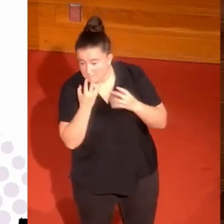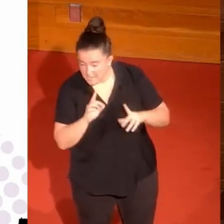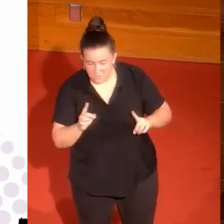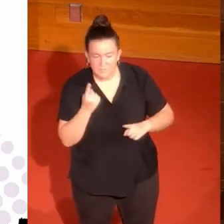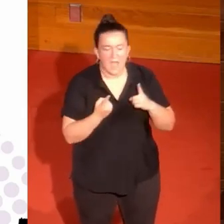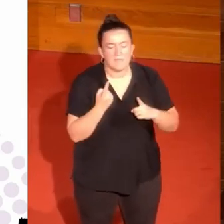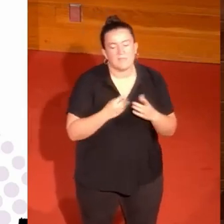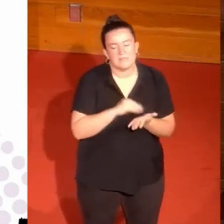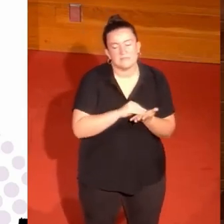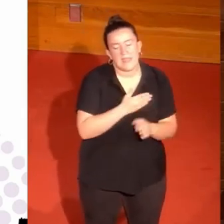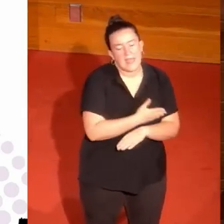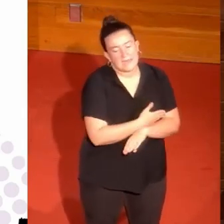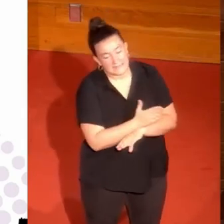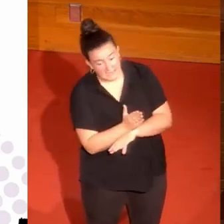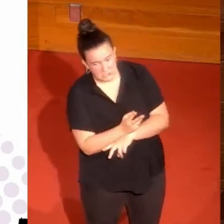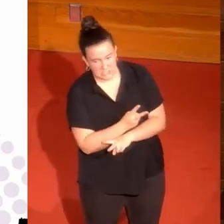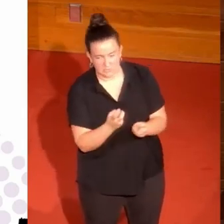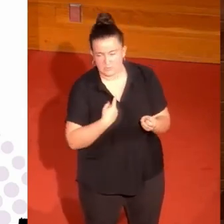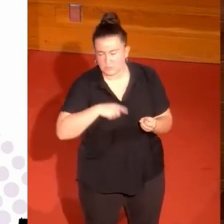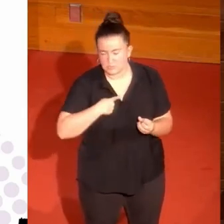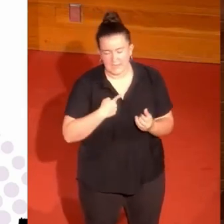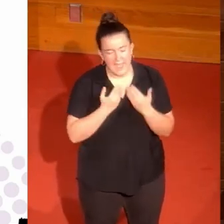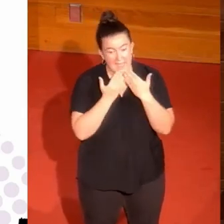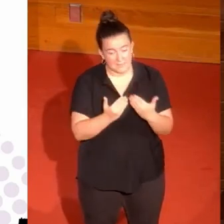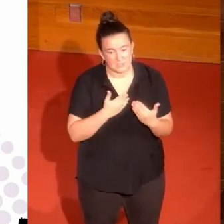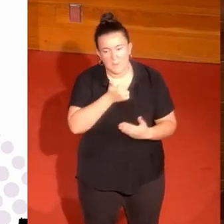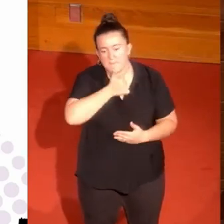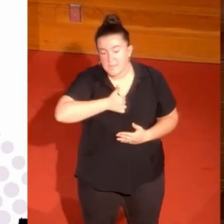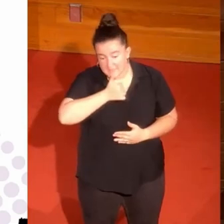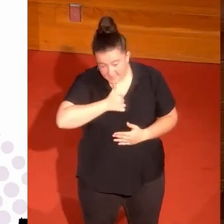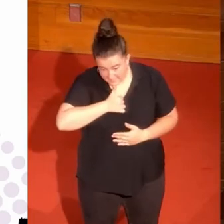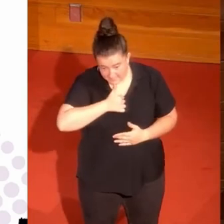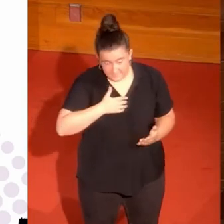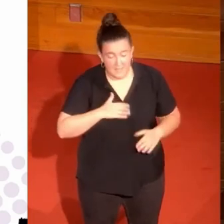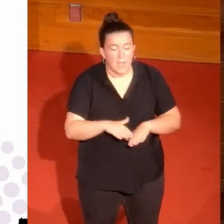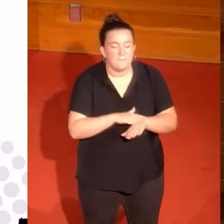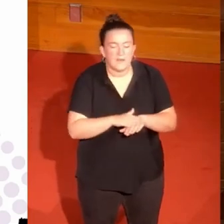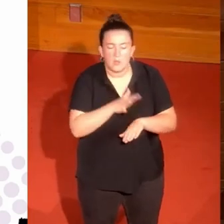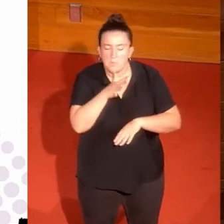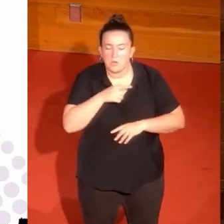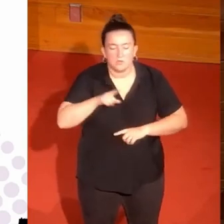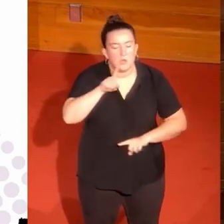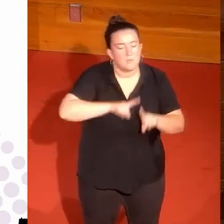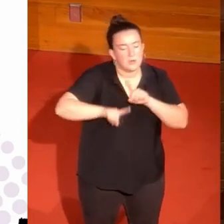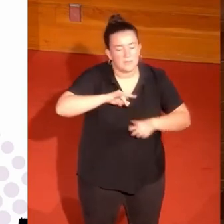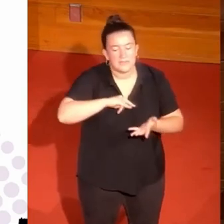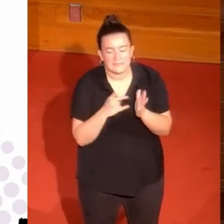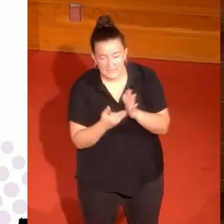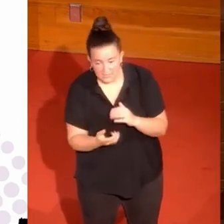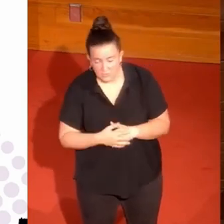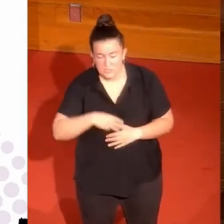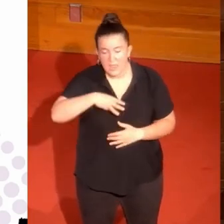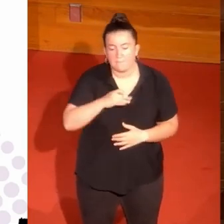eseka da benetan iako pentz beraz eskatu egak arazo teknikoa mikelen